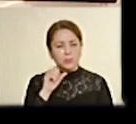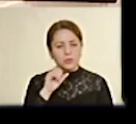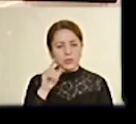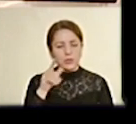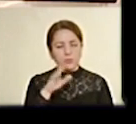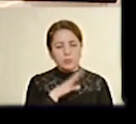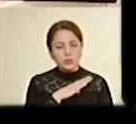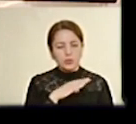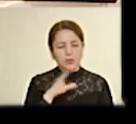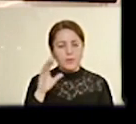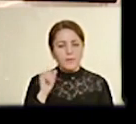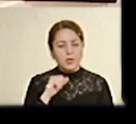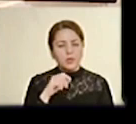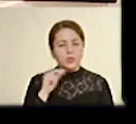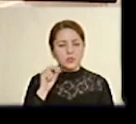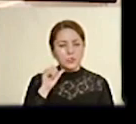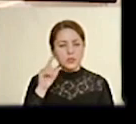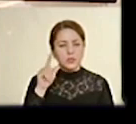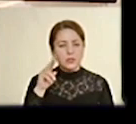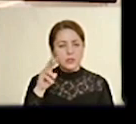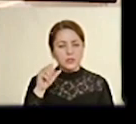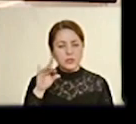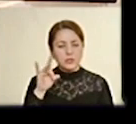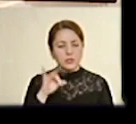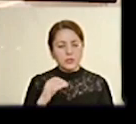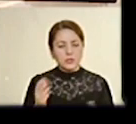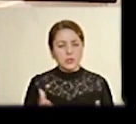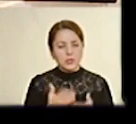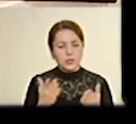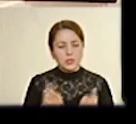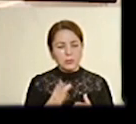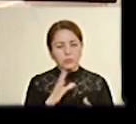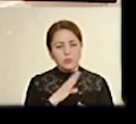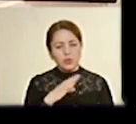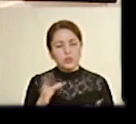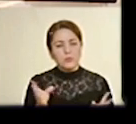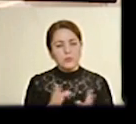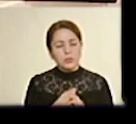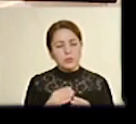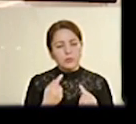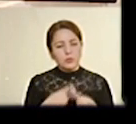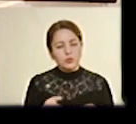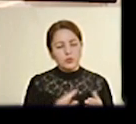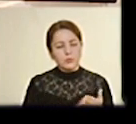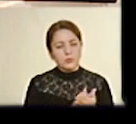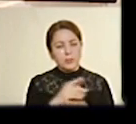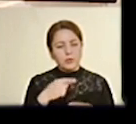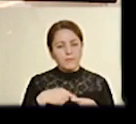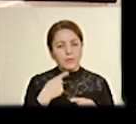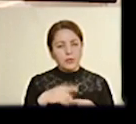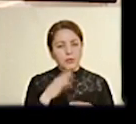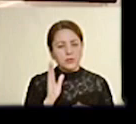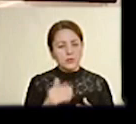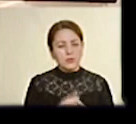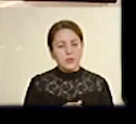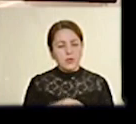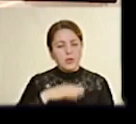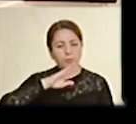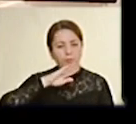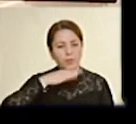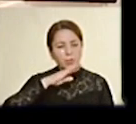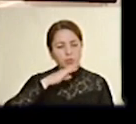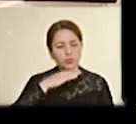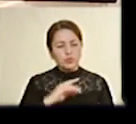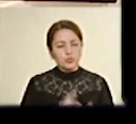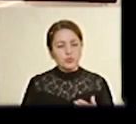bo'lishi va changlari yengil bo'lishi bilan boshqa o'simliklardan farq qiladi. Makka jihori